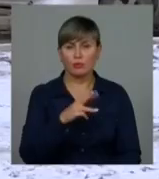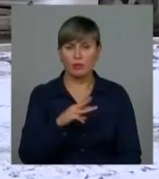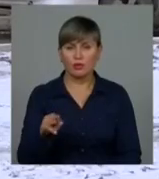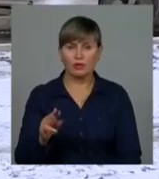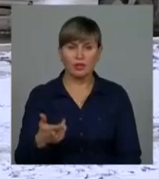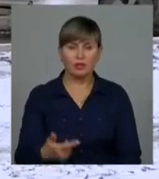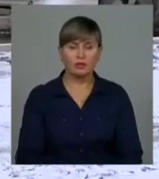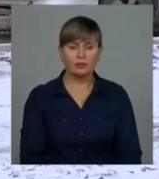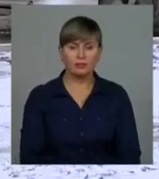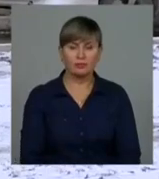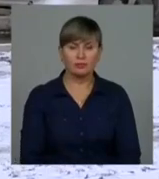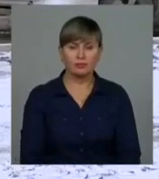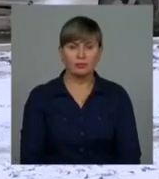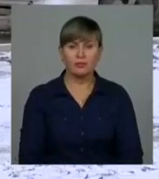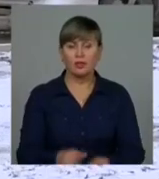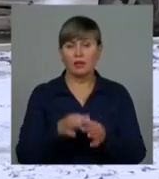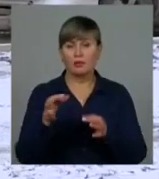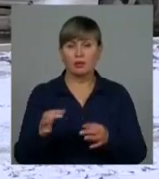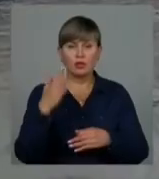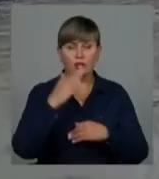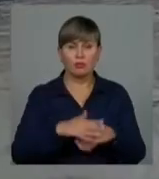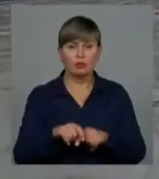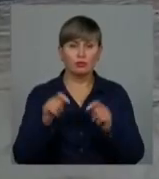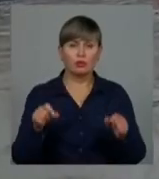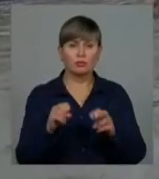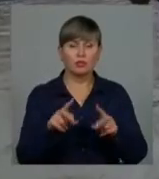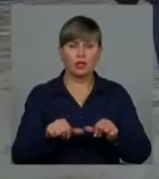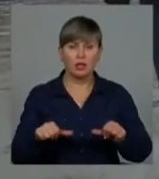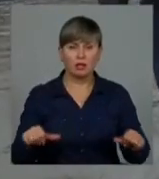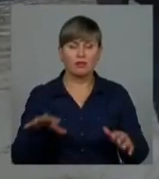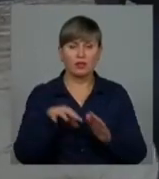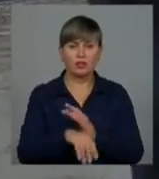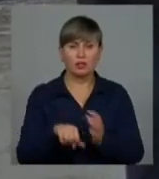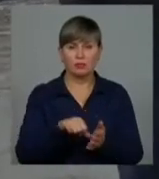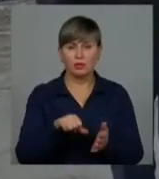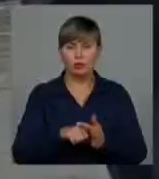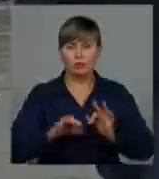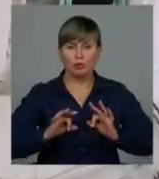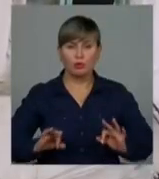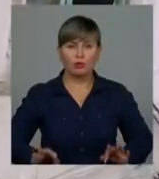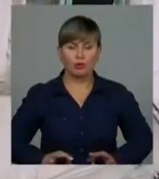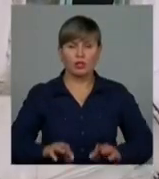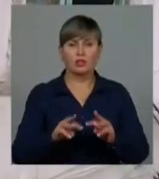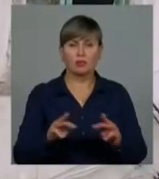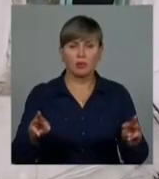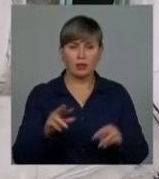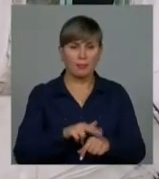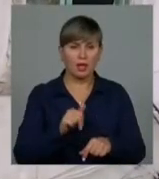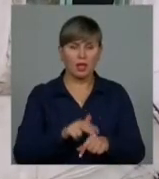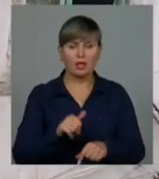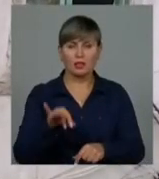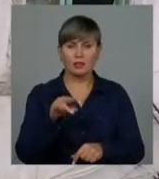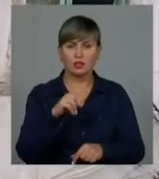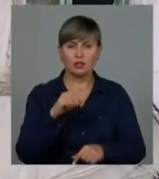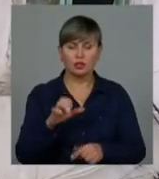тенге. При областном акимате создана специальная комиссия. В нее вошли представители прокуратуры, департамента полиции и